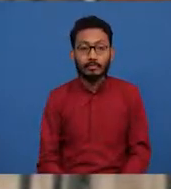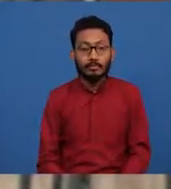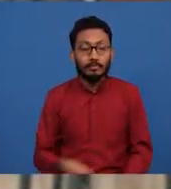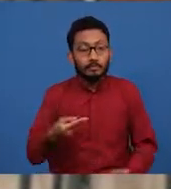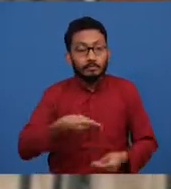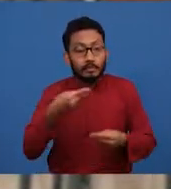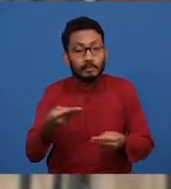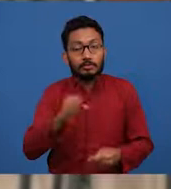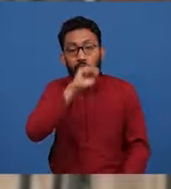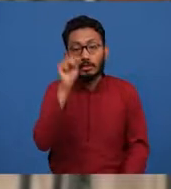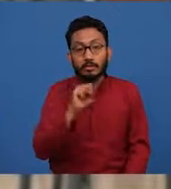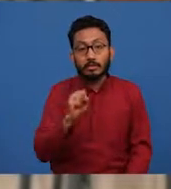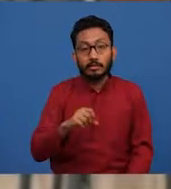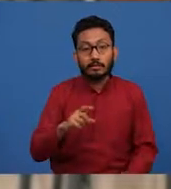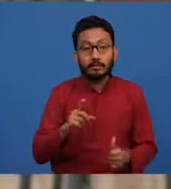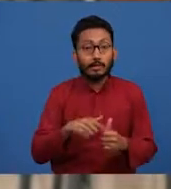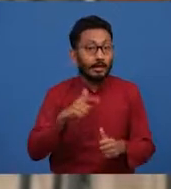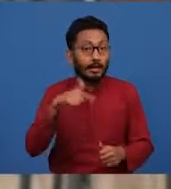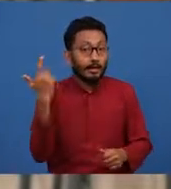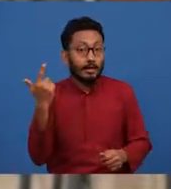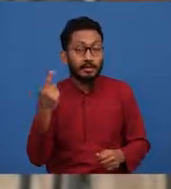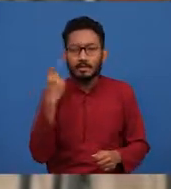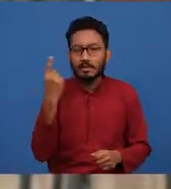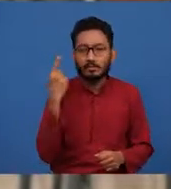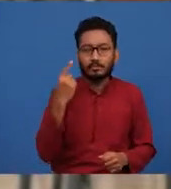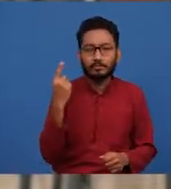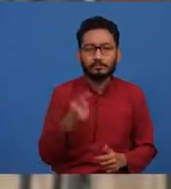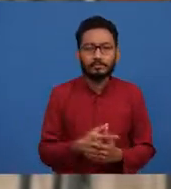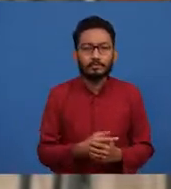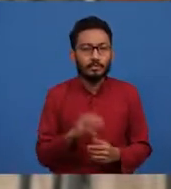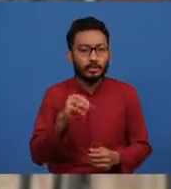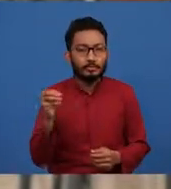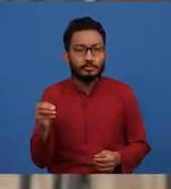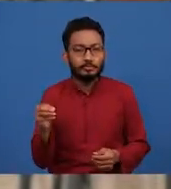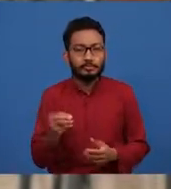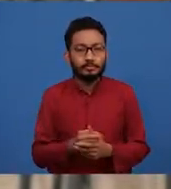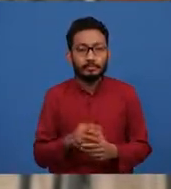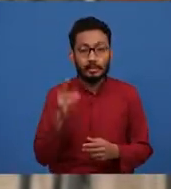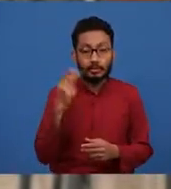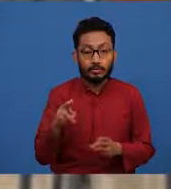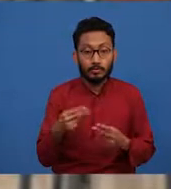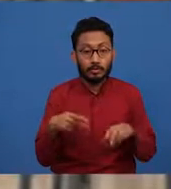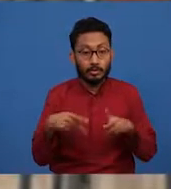soalan yang sebegini, selalunya murid-murid hanya perlu mengisi